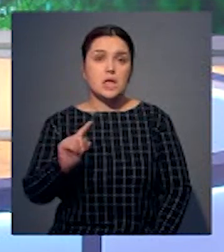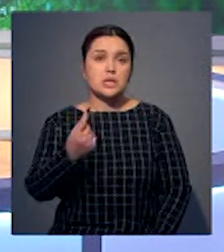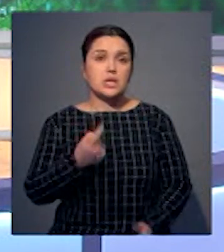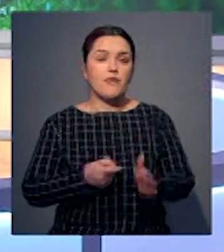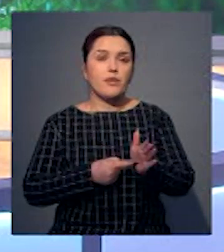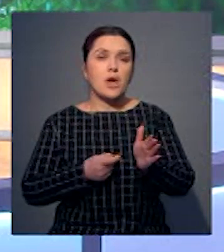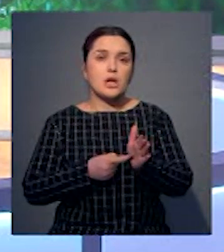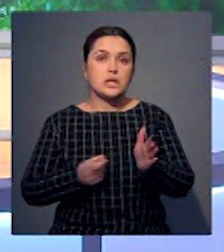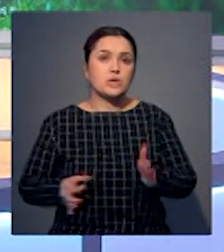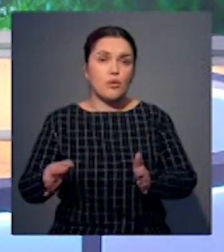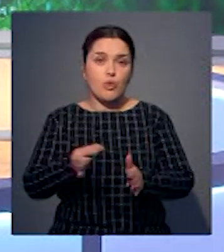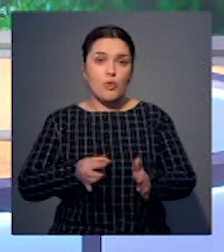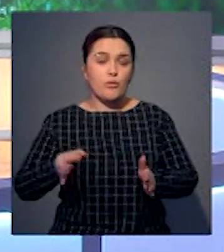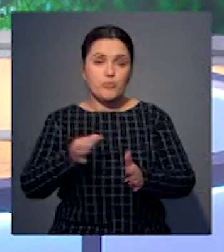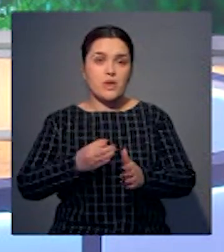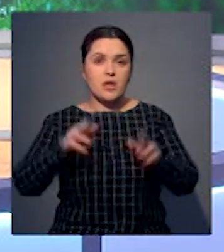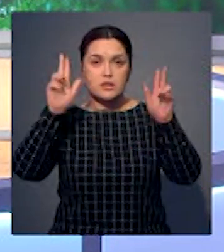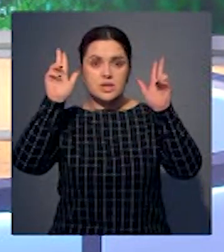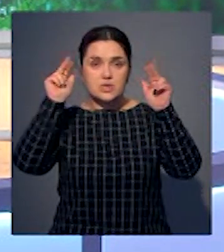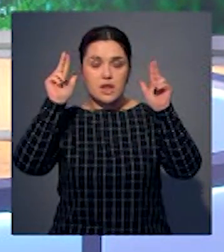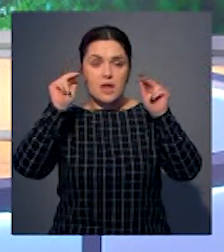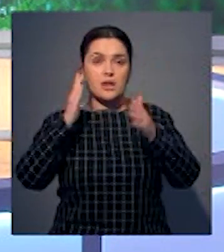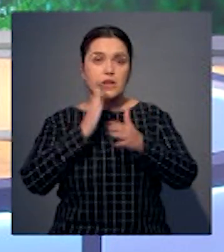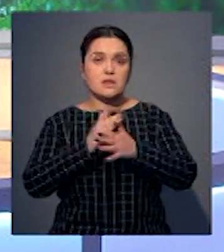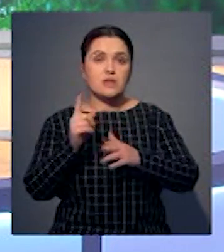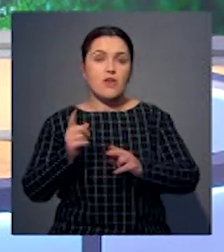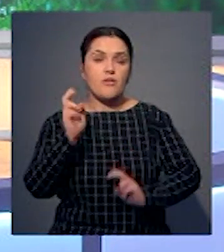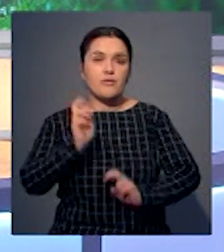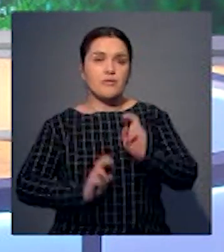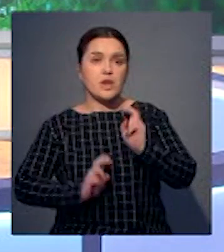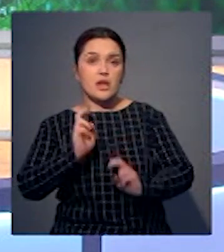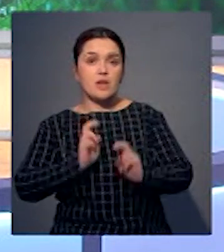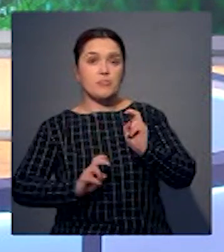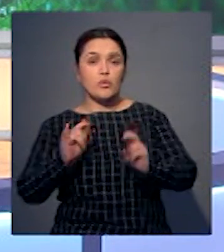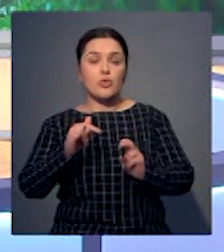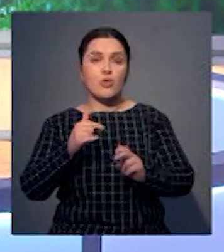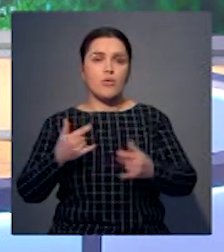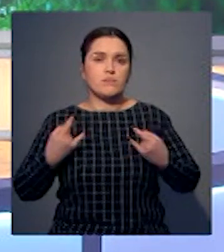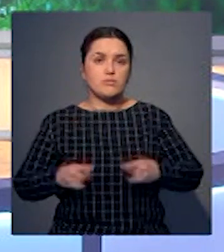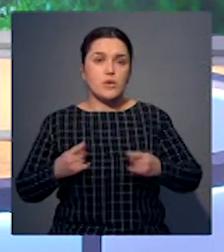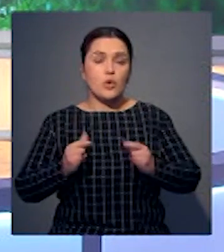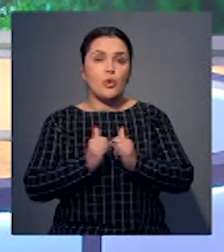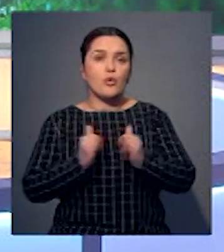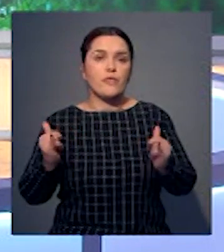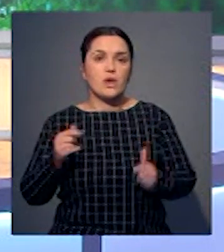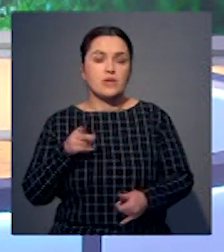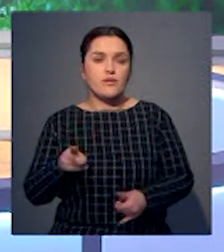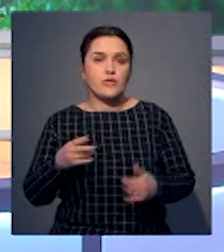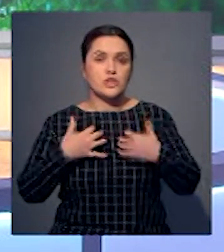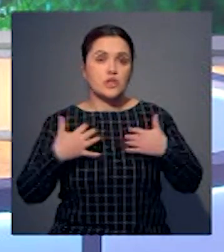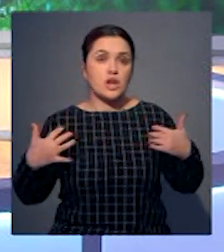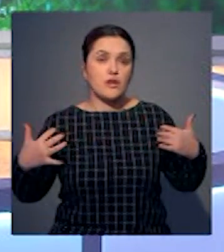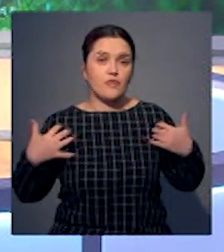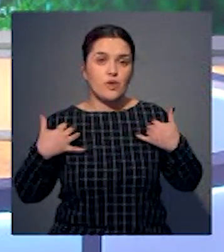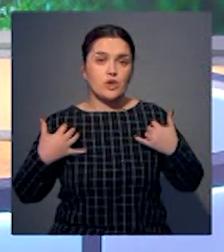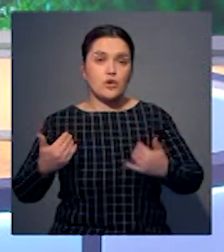Единственная в Карагандинской области кролиководческая ферма выходит на проектную мощность. В этом году здесь планируют увеличить поголовье до 2000 животных